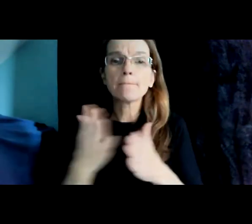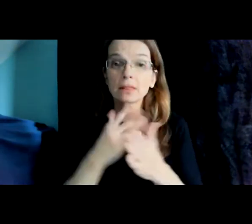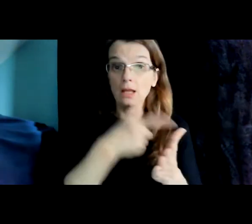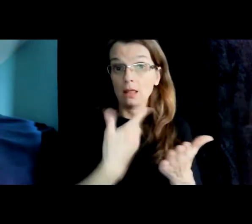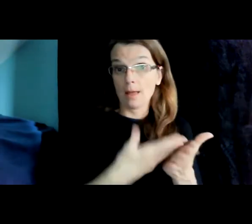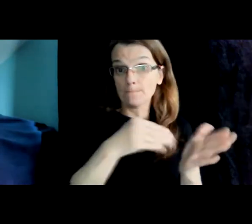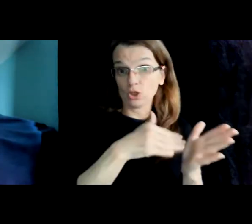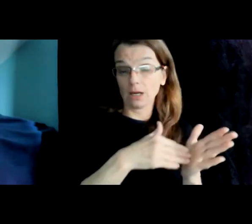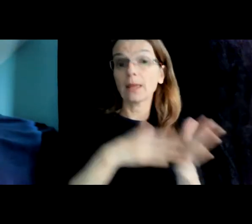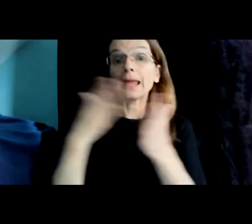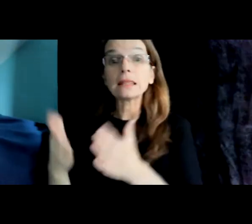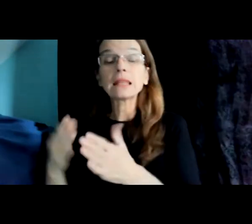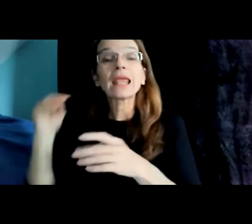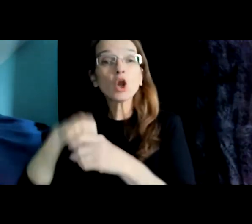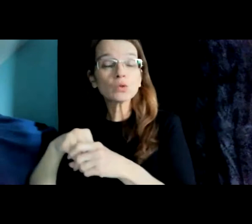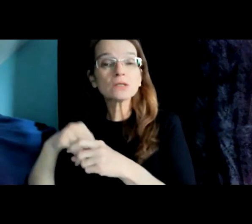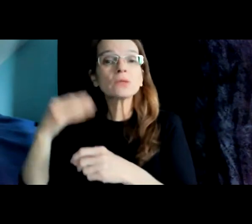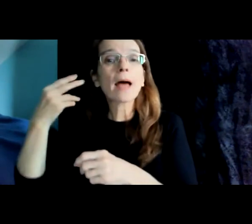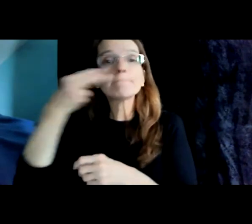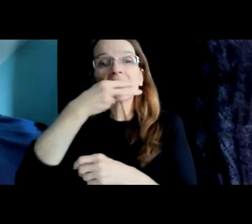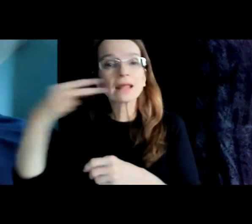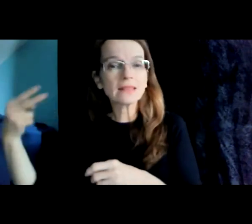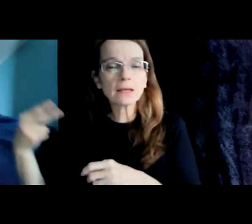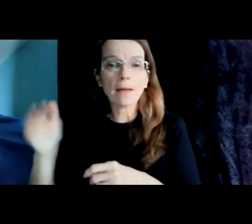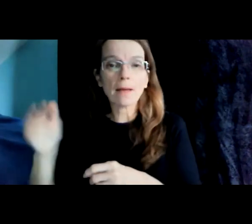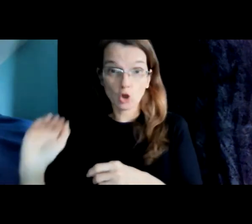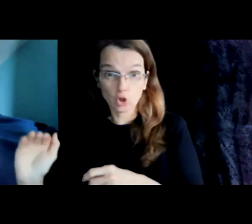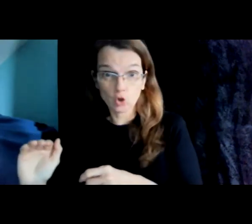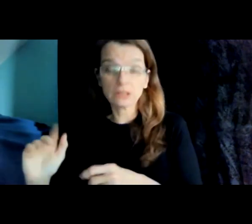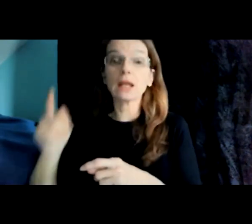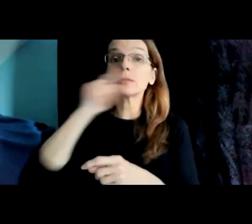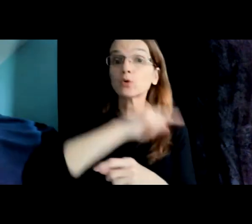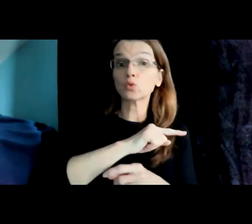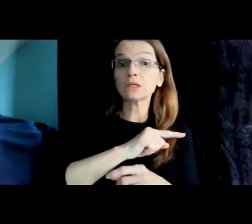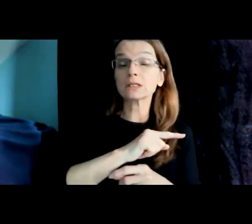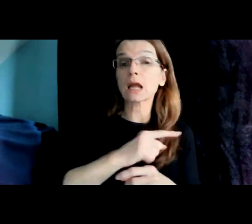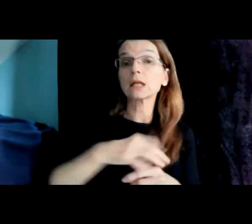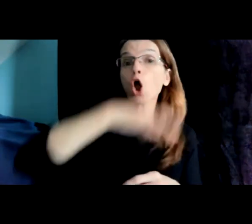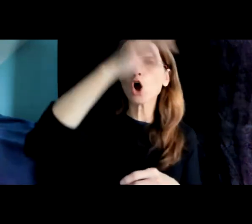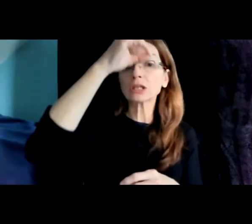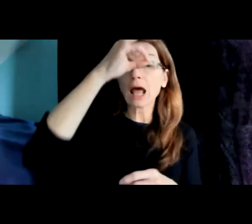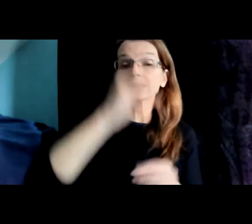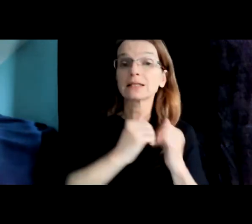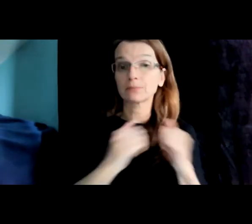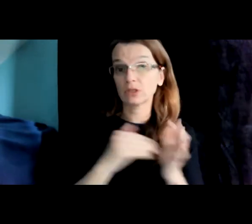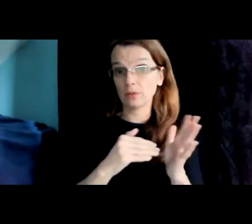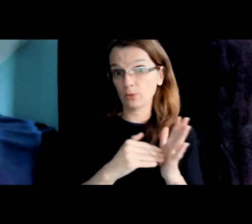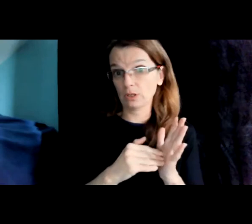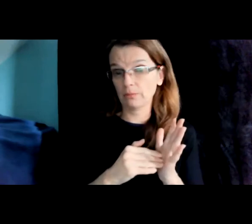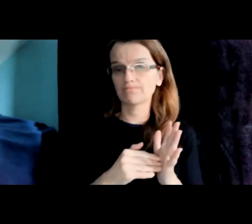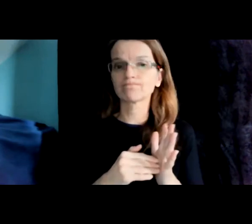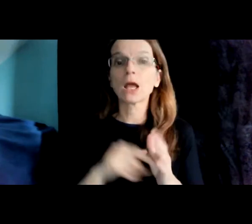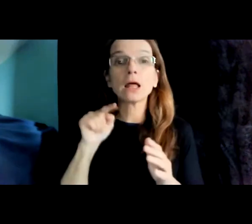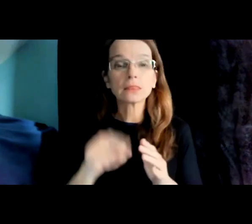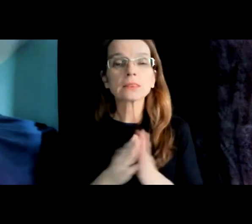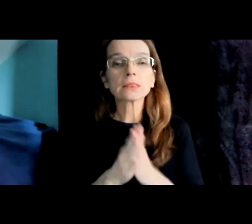inkluzivni paradigmi med populacijo otrok na eni strani in populacijo odraslih s posebnimi potrebami na drugi. Pričujoča